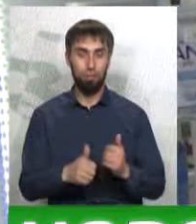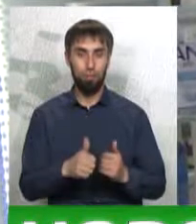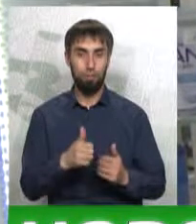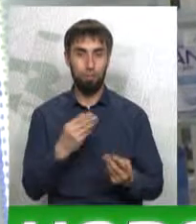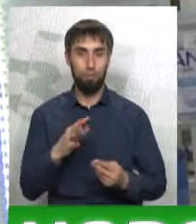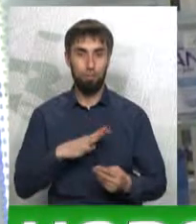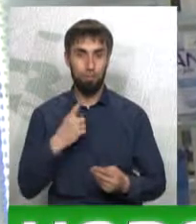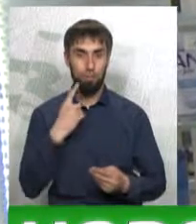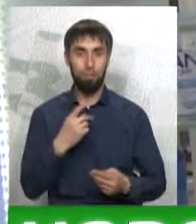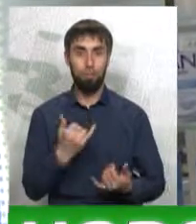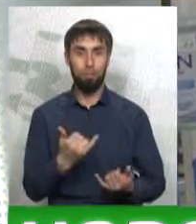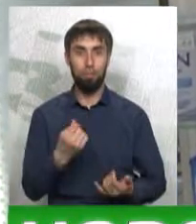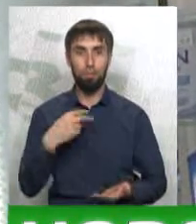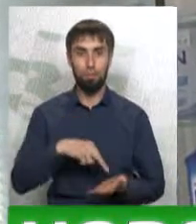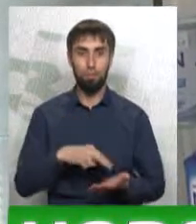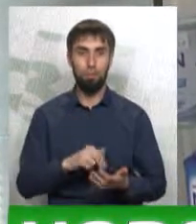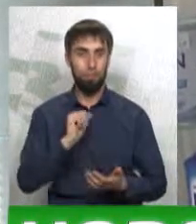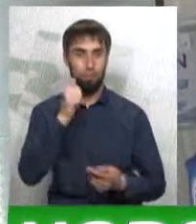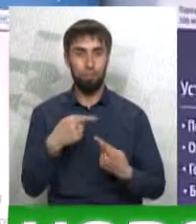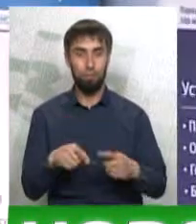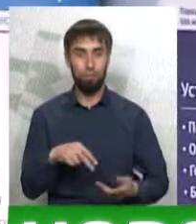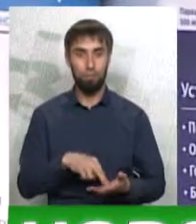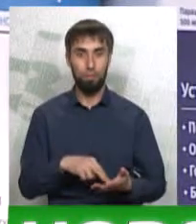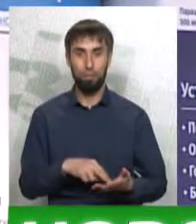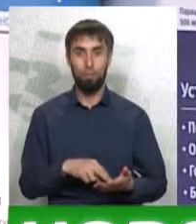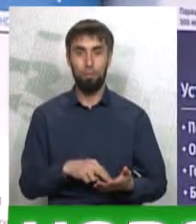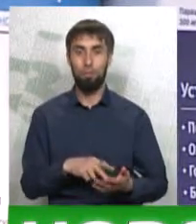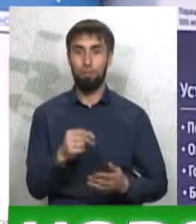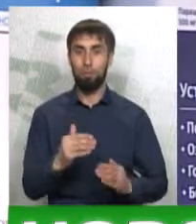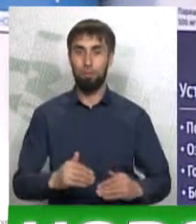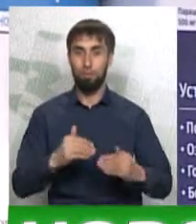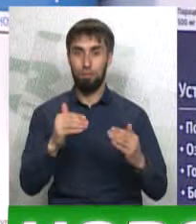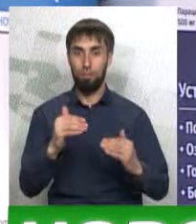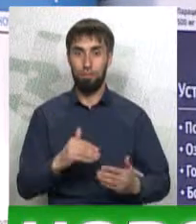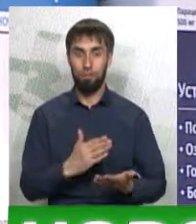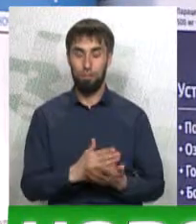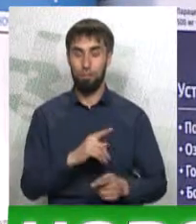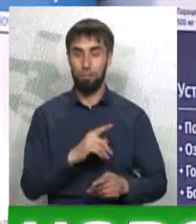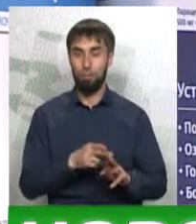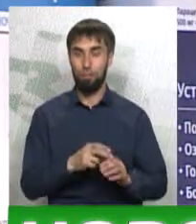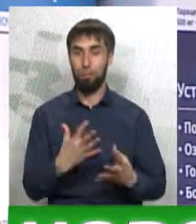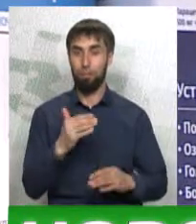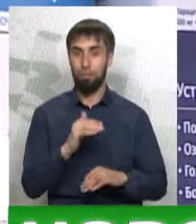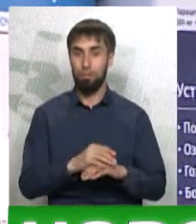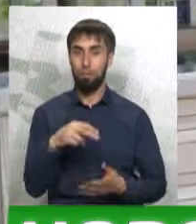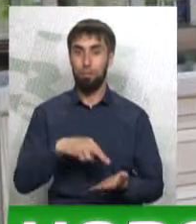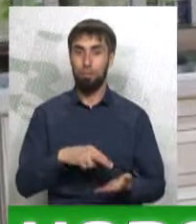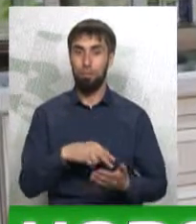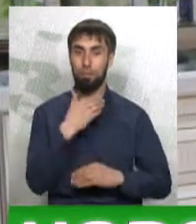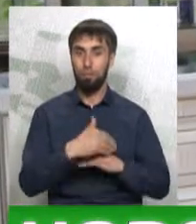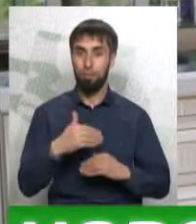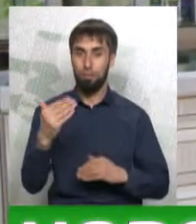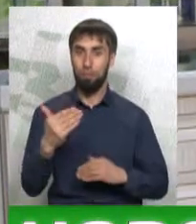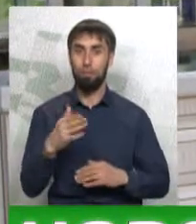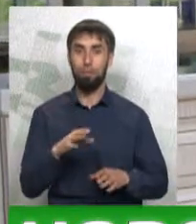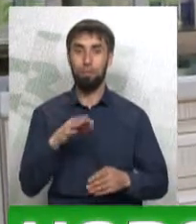практически. То есть сегодня одна цена, завтра может быть другая цена. На скачок цен влияют сразу несколько факторов. Например, стоимость зарубежных препаратов